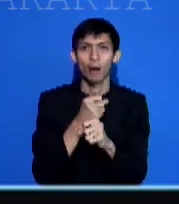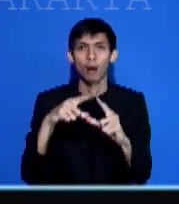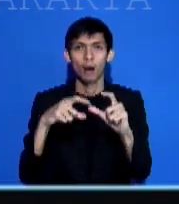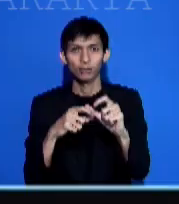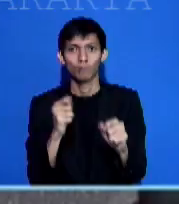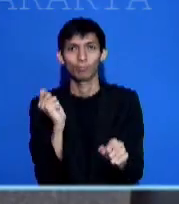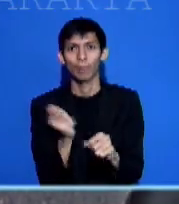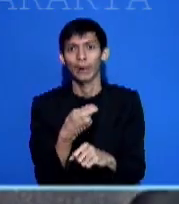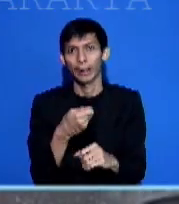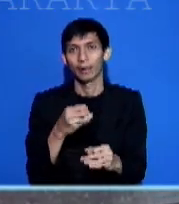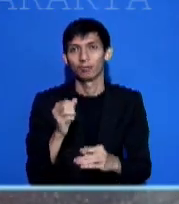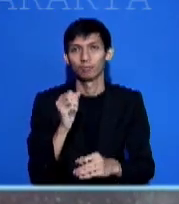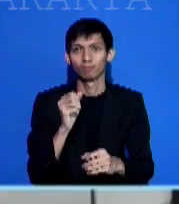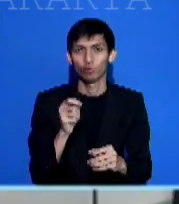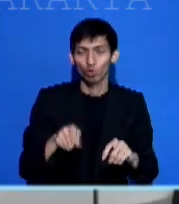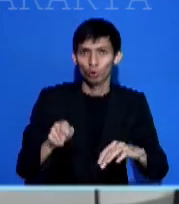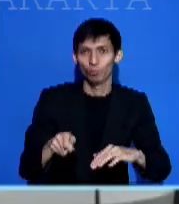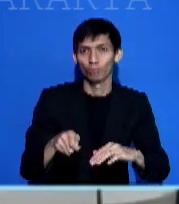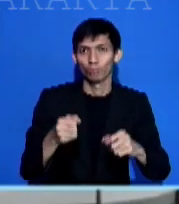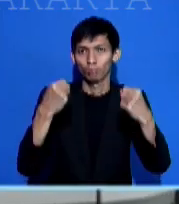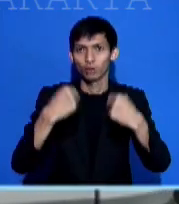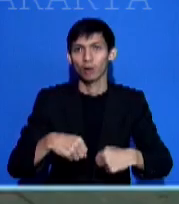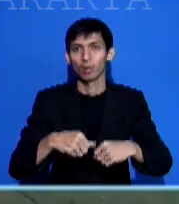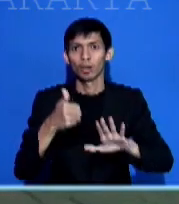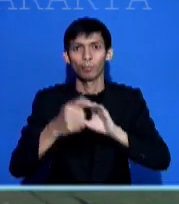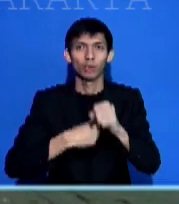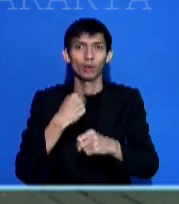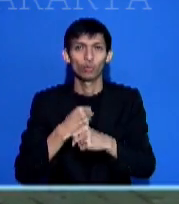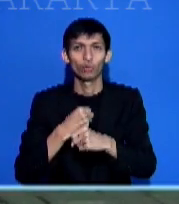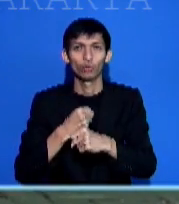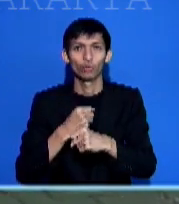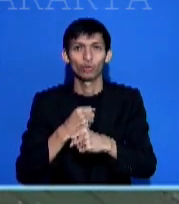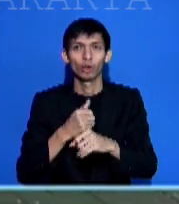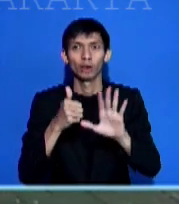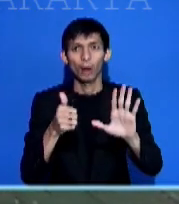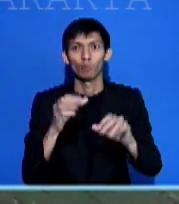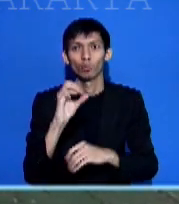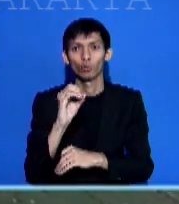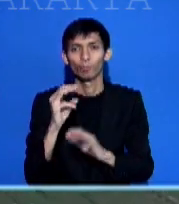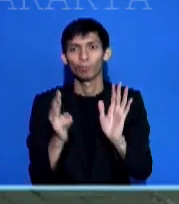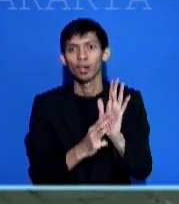konsumen dengan ancaman hukuman 6 tahun penjara dan denda 60 miliar. Trihartanto, TVRI Yogyakarta, melaporkan.